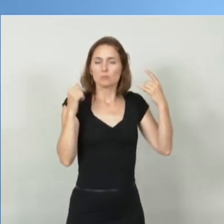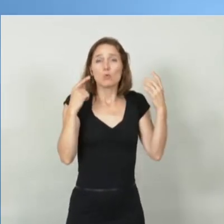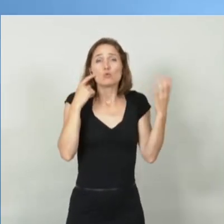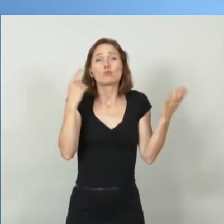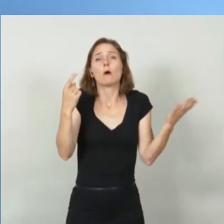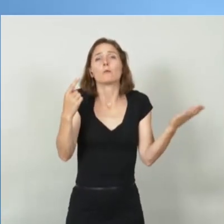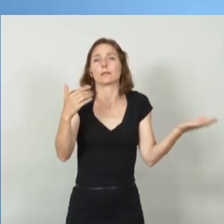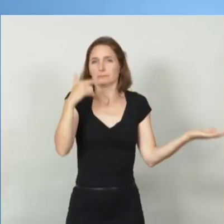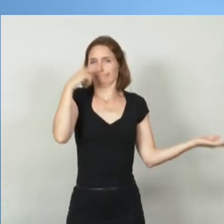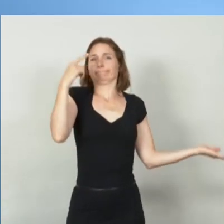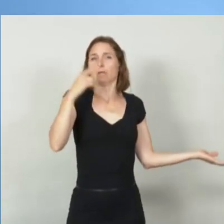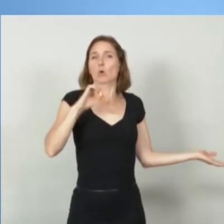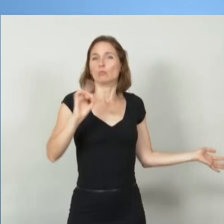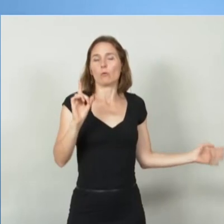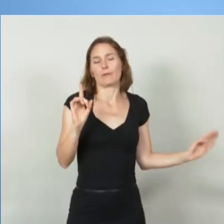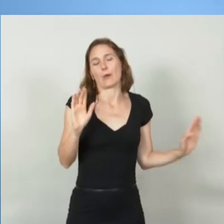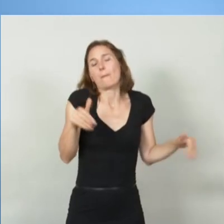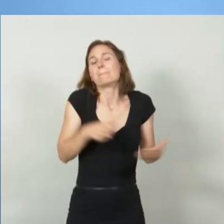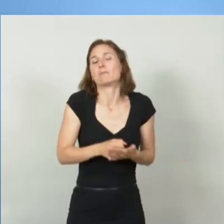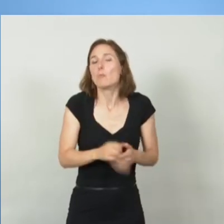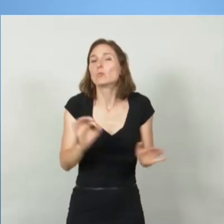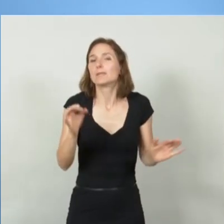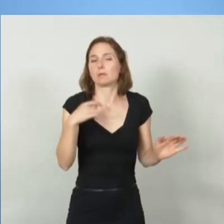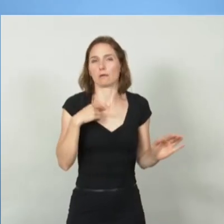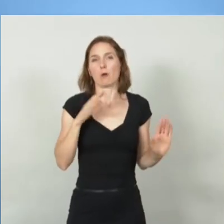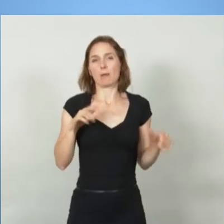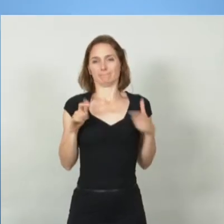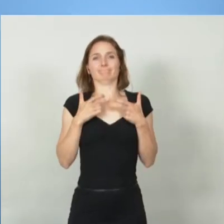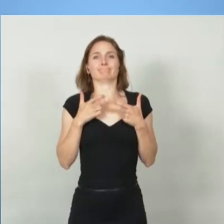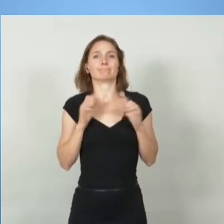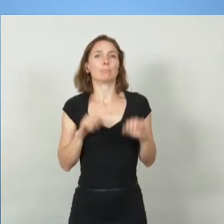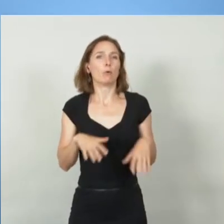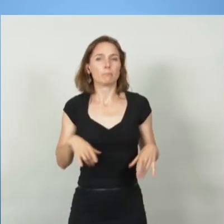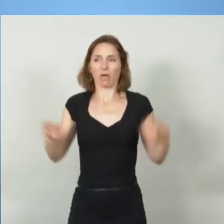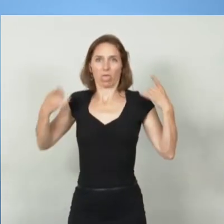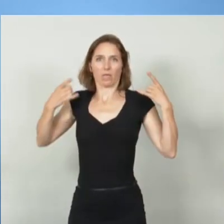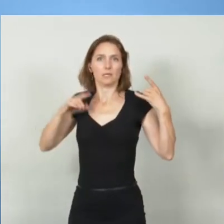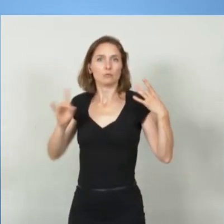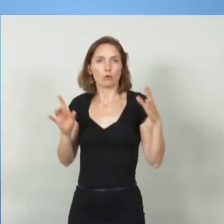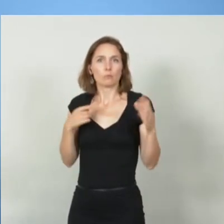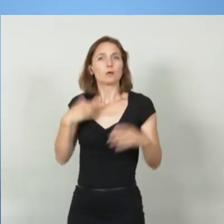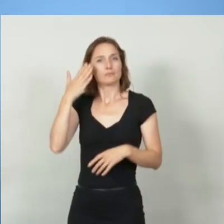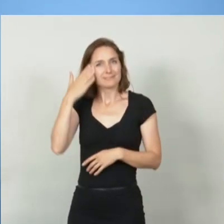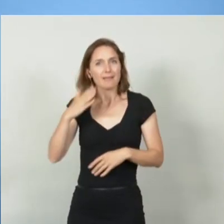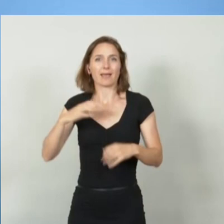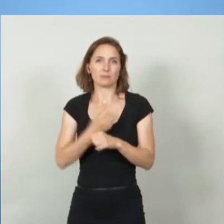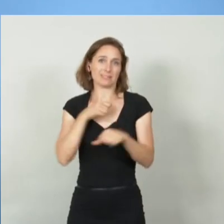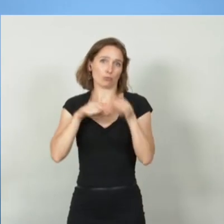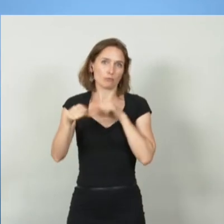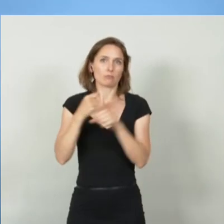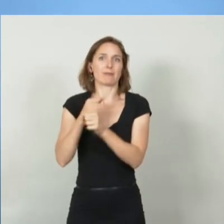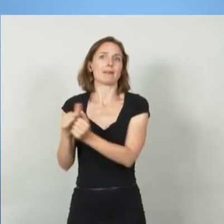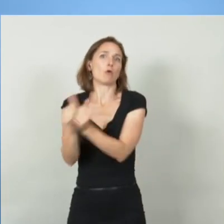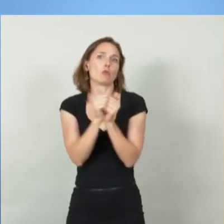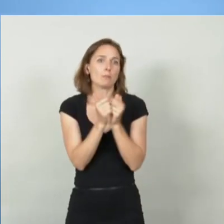a eu un petit orgueil mais ça va je pense que j'arrive à me à me contenir et je sais tout à fait que on réussit lorsque l'on travaille ensemble avec plusieurs collectivités